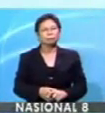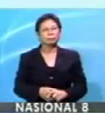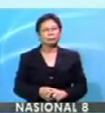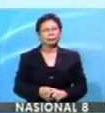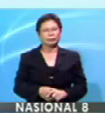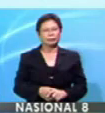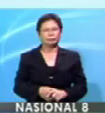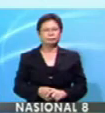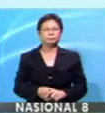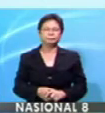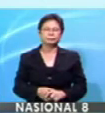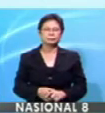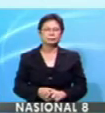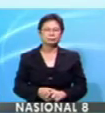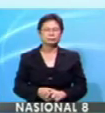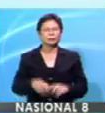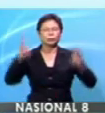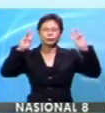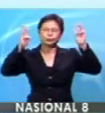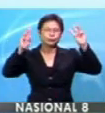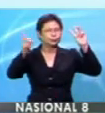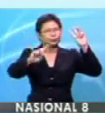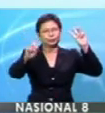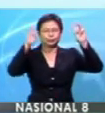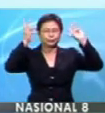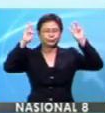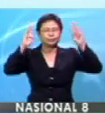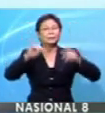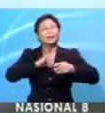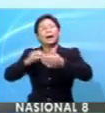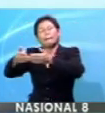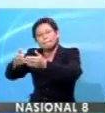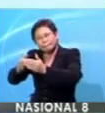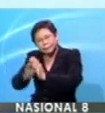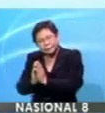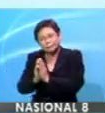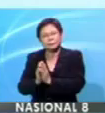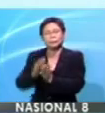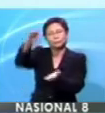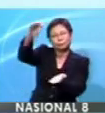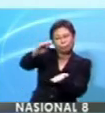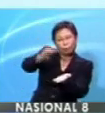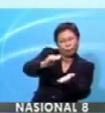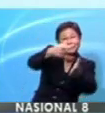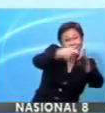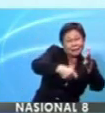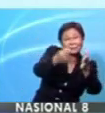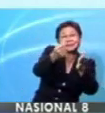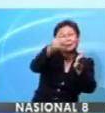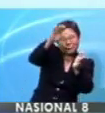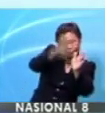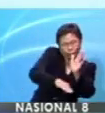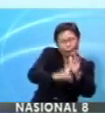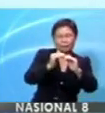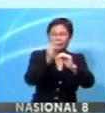ser jadi don't Wor saya Min supa pengurangan nanti lebih